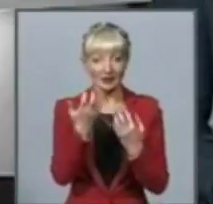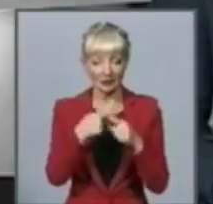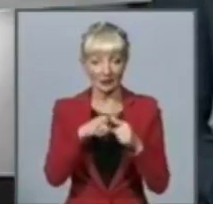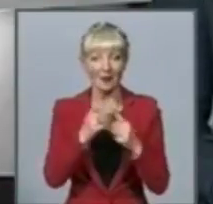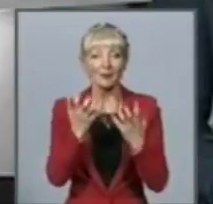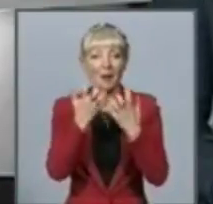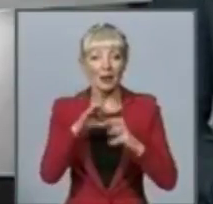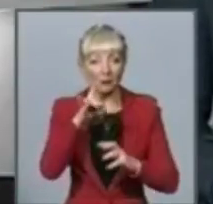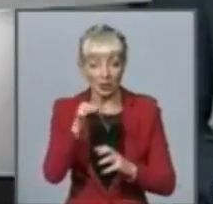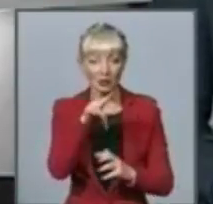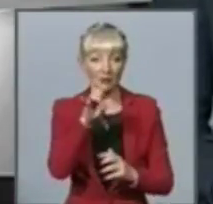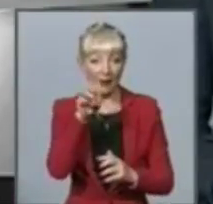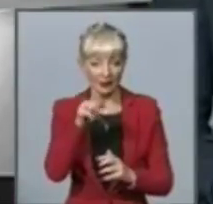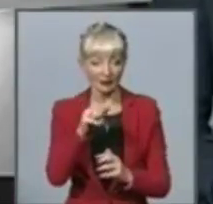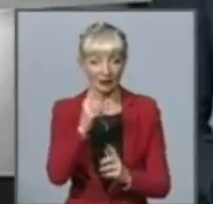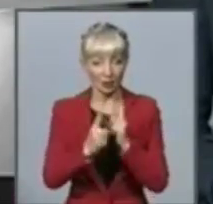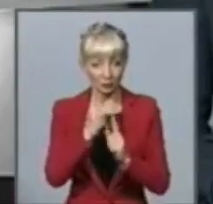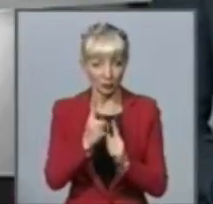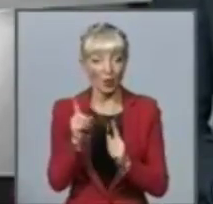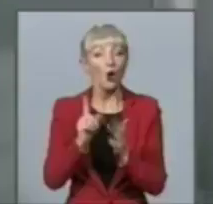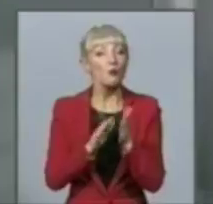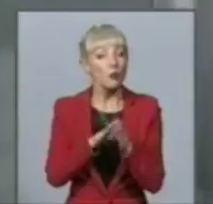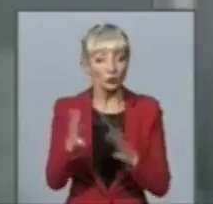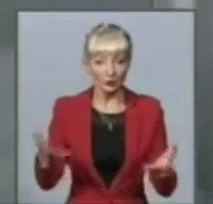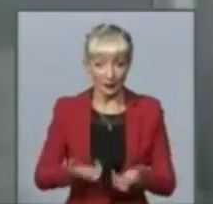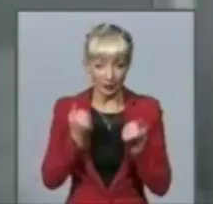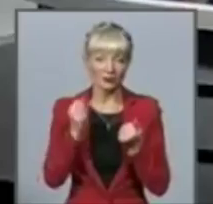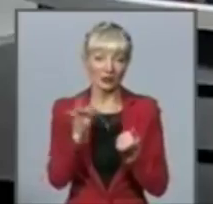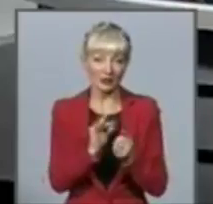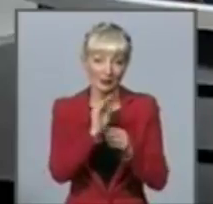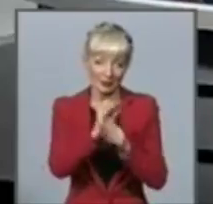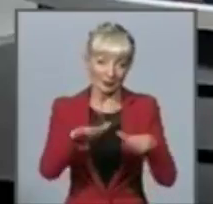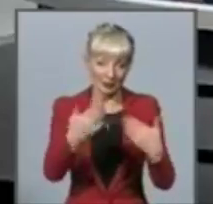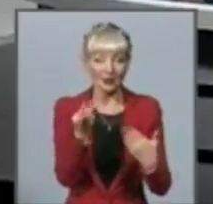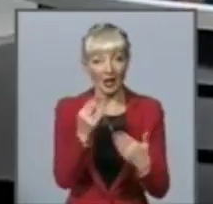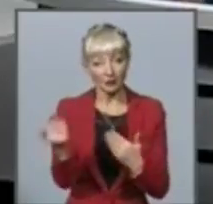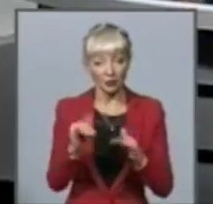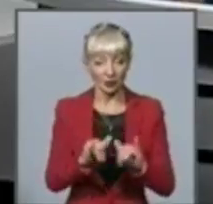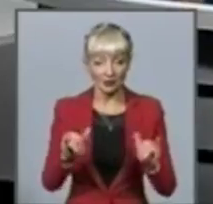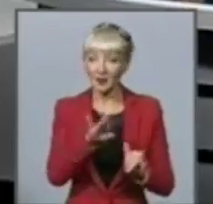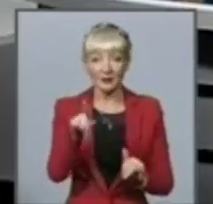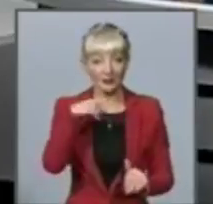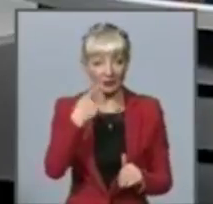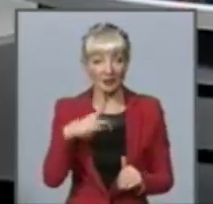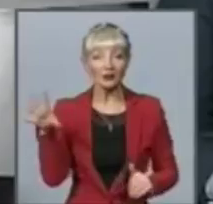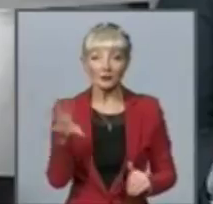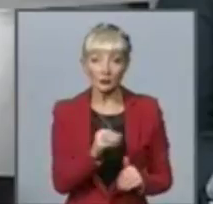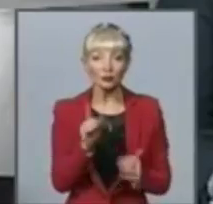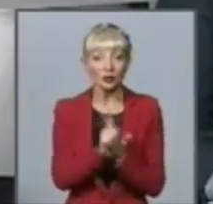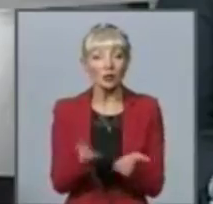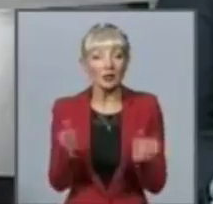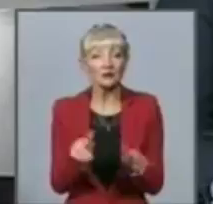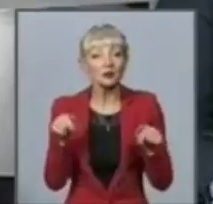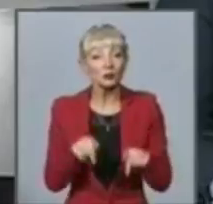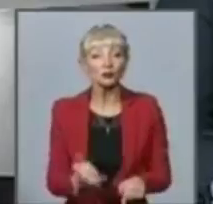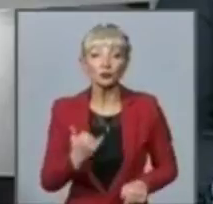Вони повністю його підтримують, надають додаткові пропозиції для його розвитку. Дивіться, ви сказали, що, в принципі, майже все має залишатися тут у